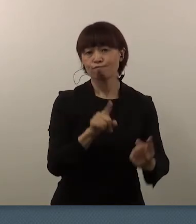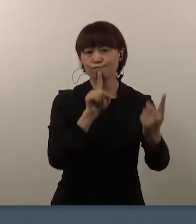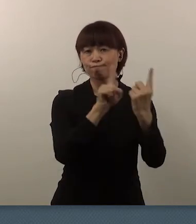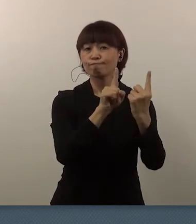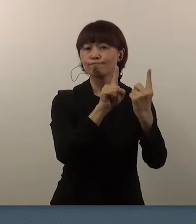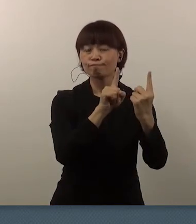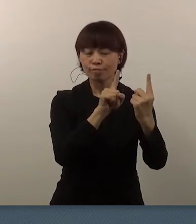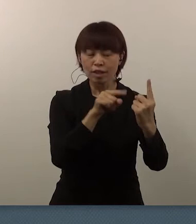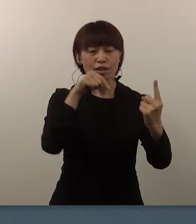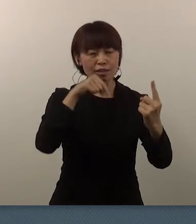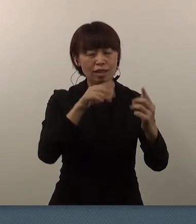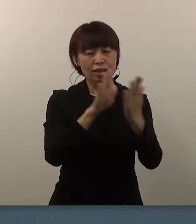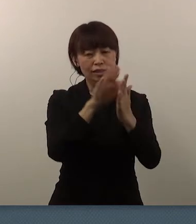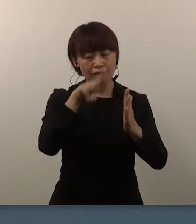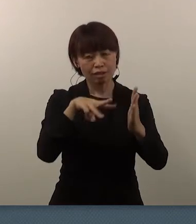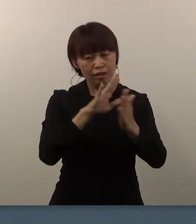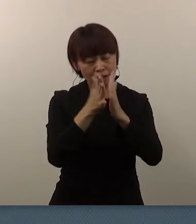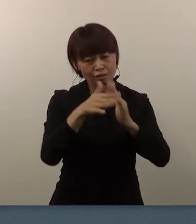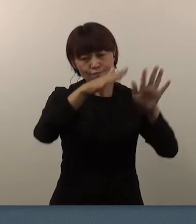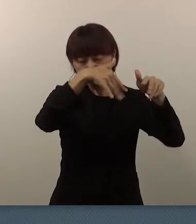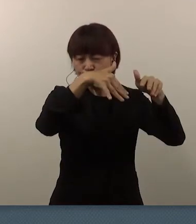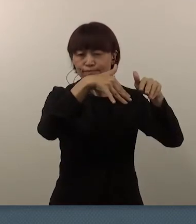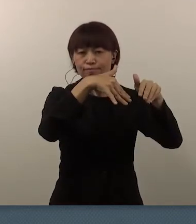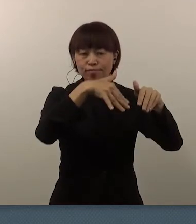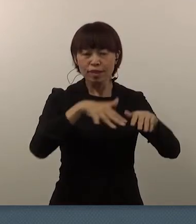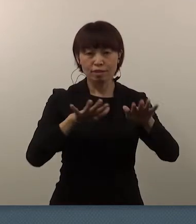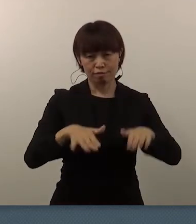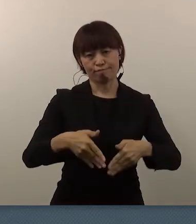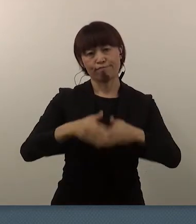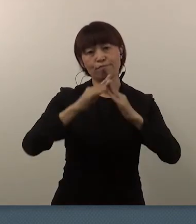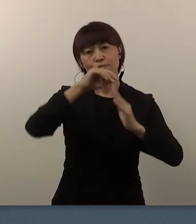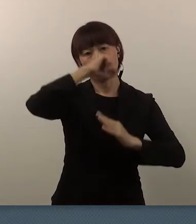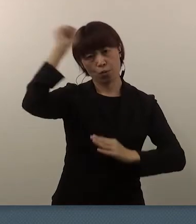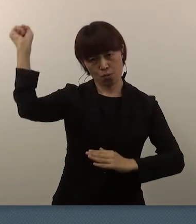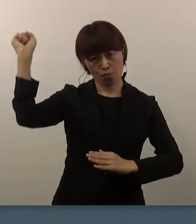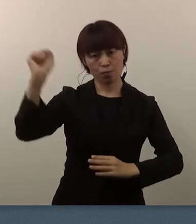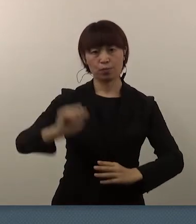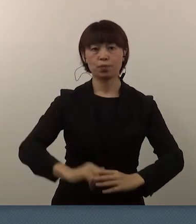接働きかけ、今回の誘致が実現いたしました。